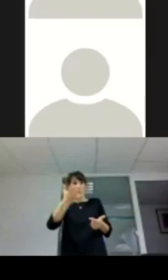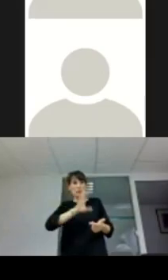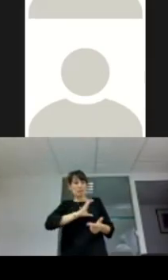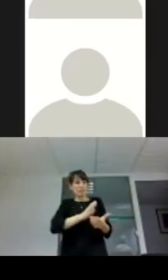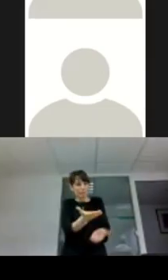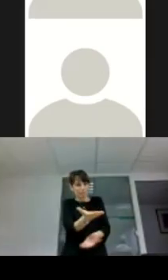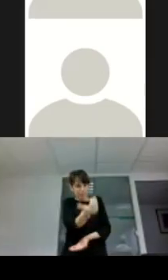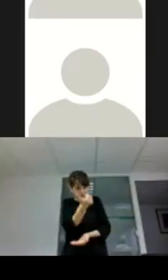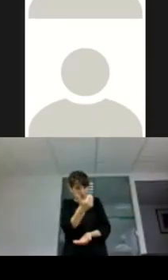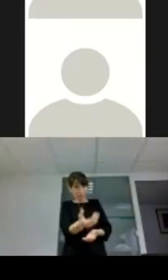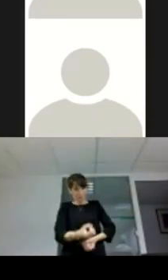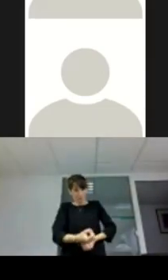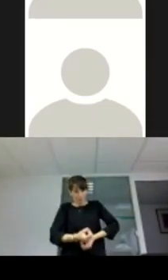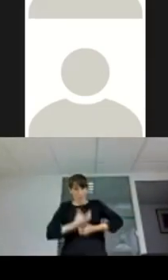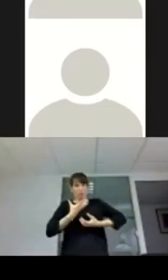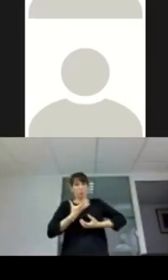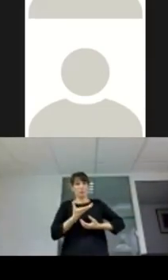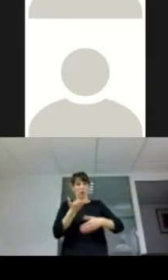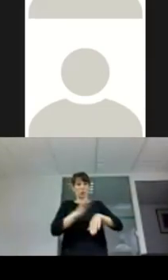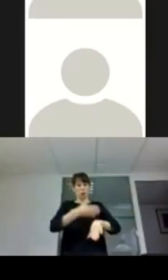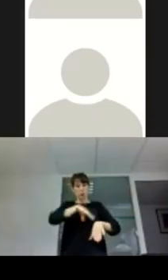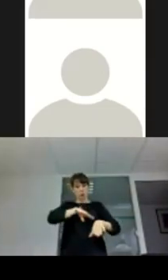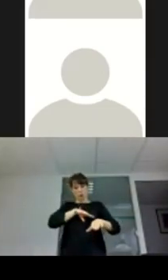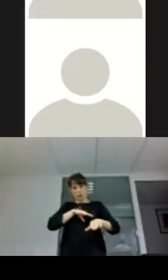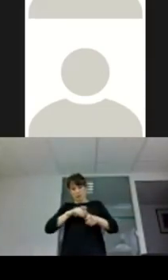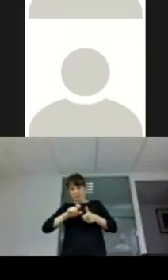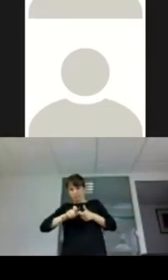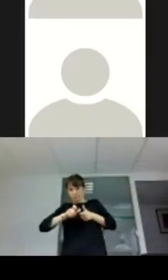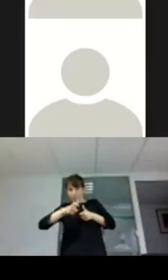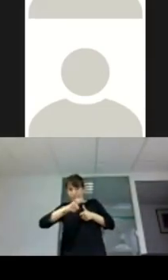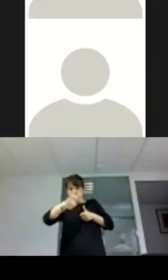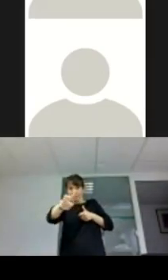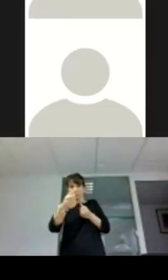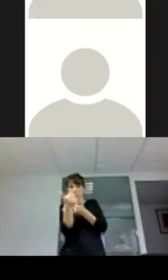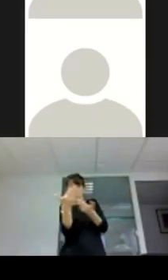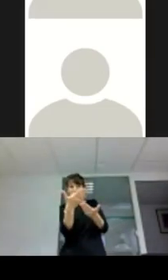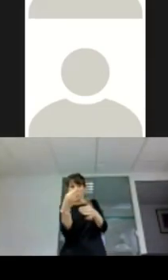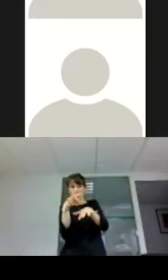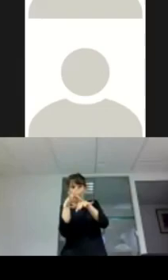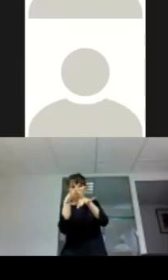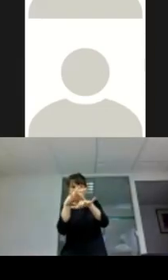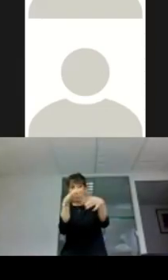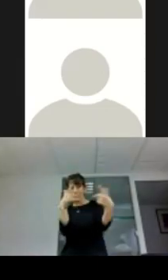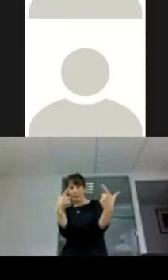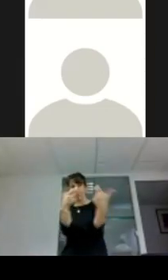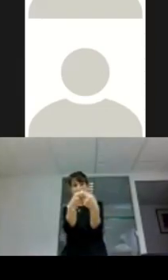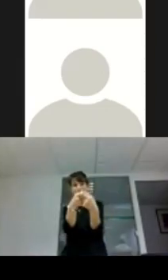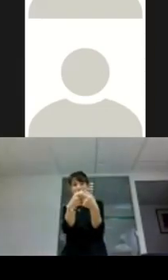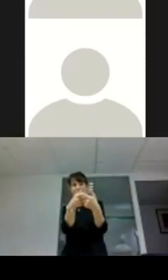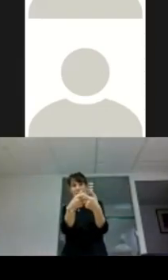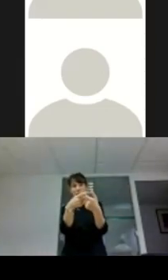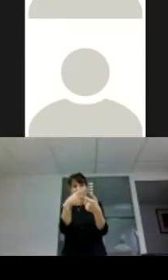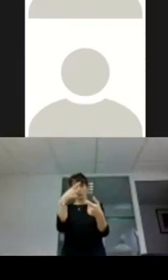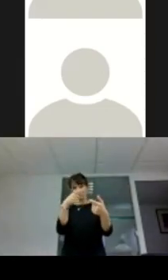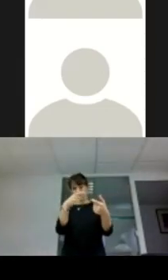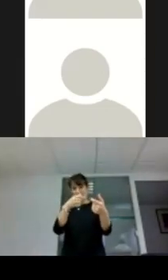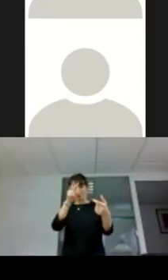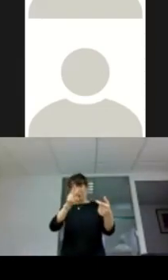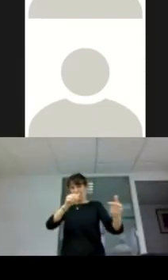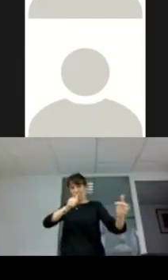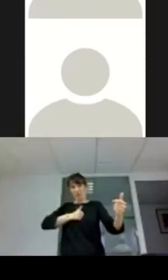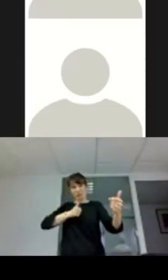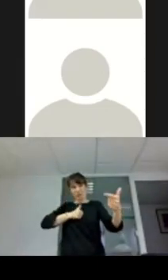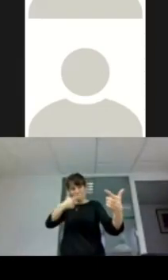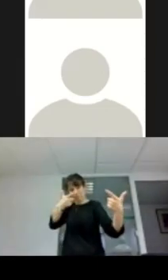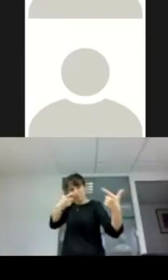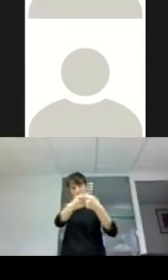besoins pour qu'ainsi nous puissions proposer un accompagnement personnalisé à la personne